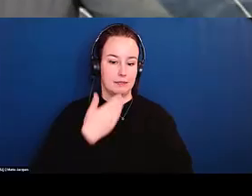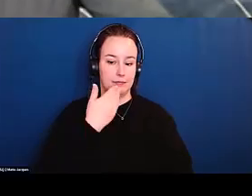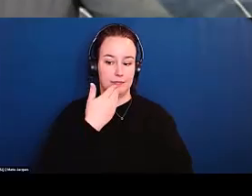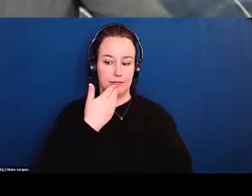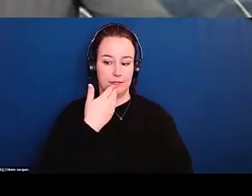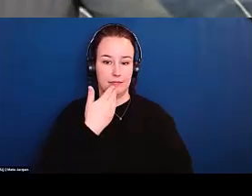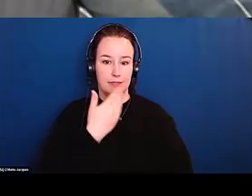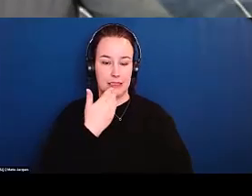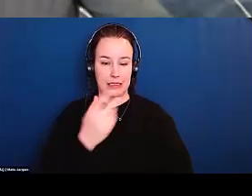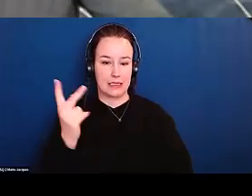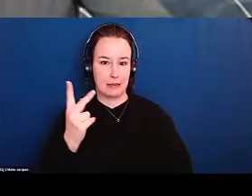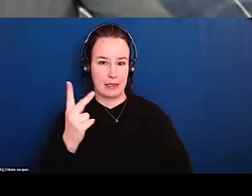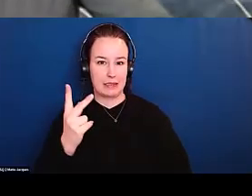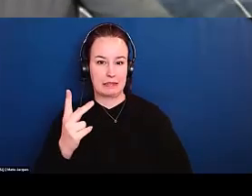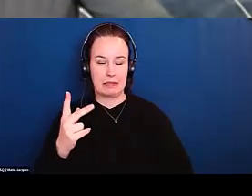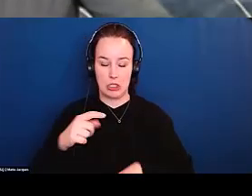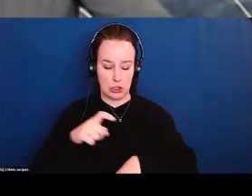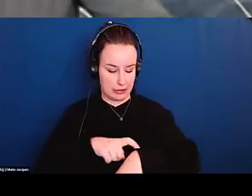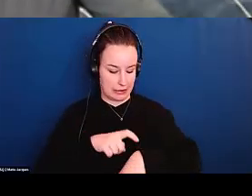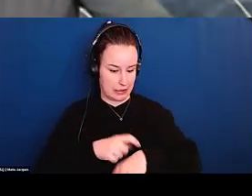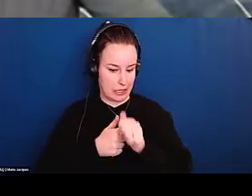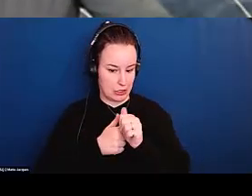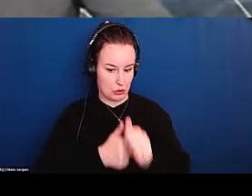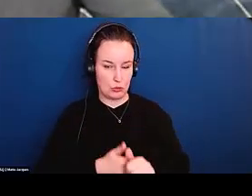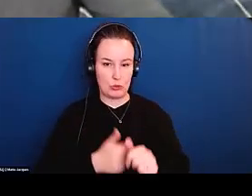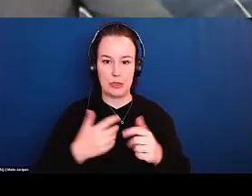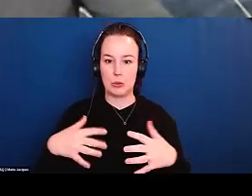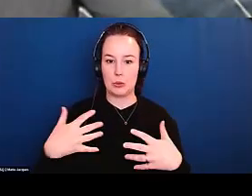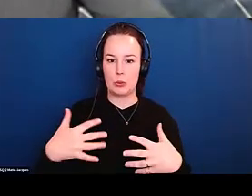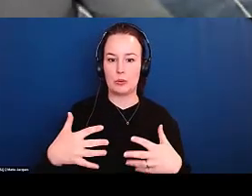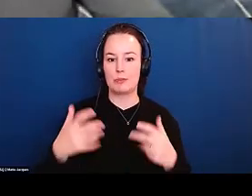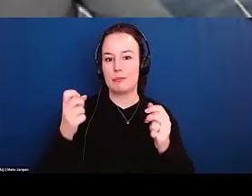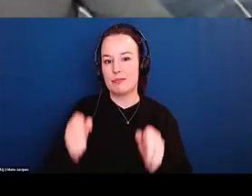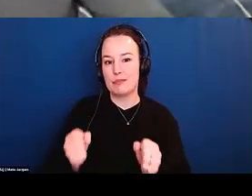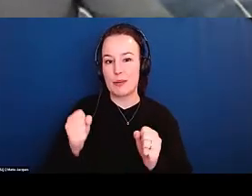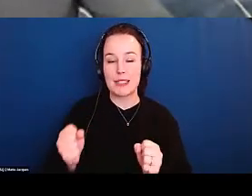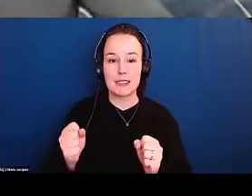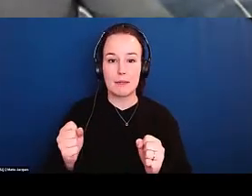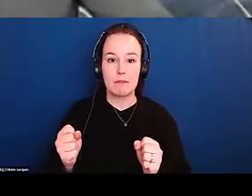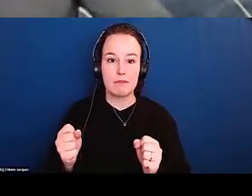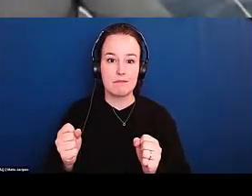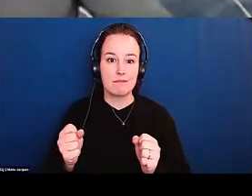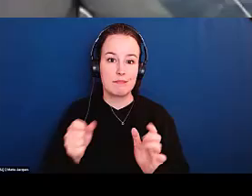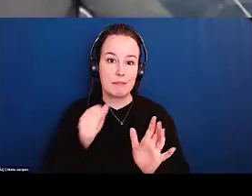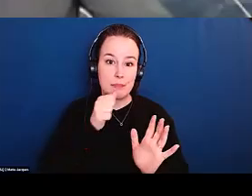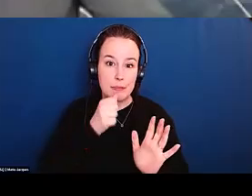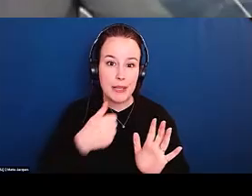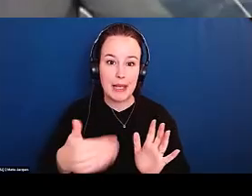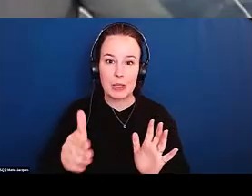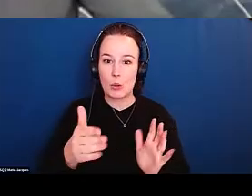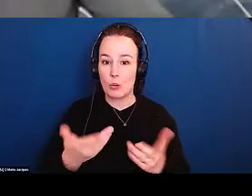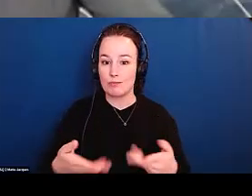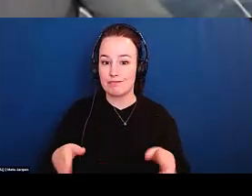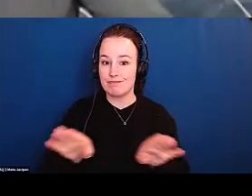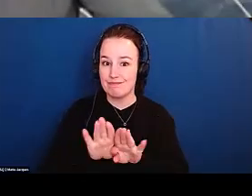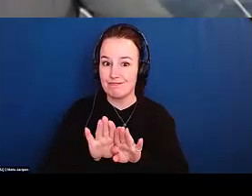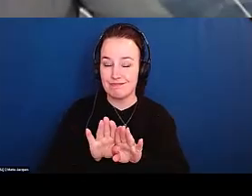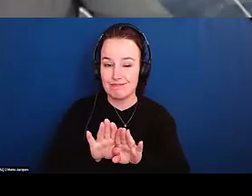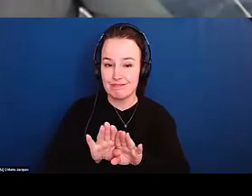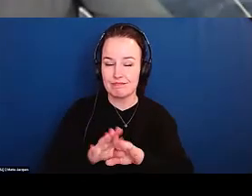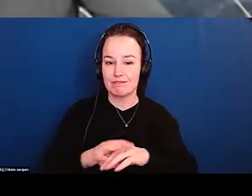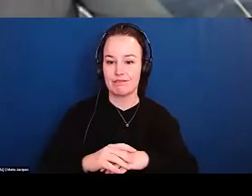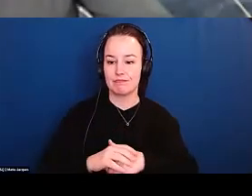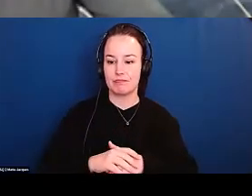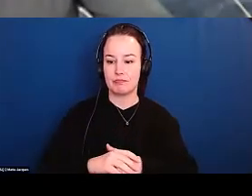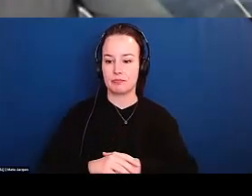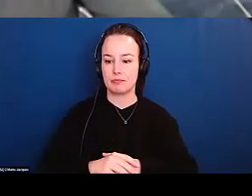Je regarde aussi le temps qui nous est imparti. Peut-être que nous pourrions bientôt clôturer